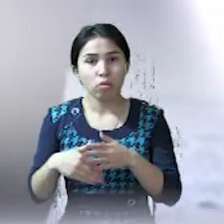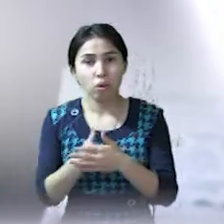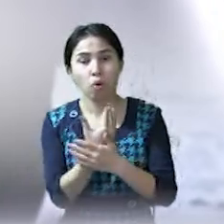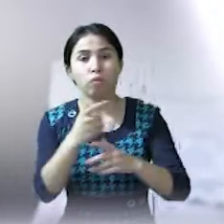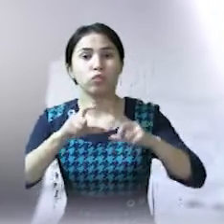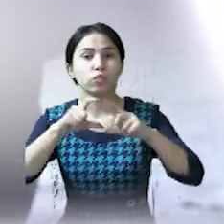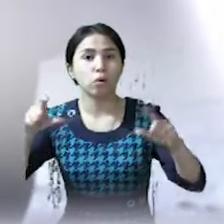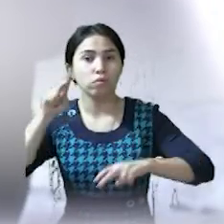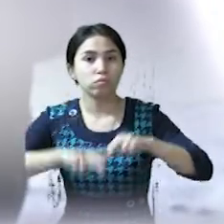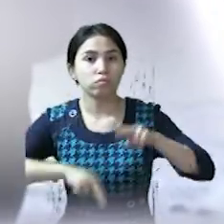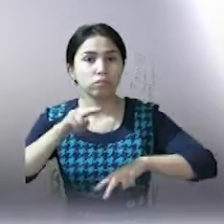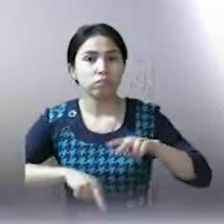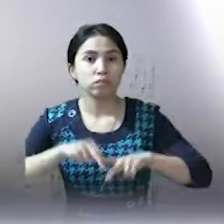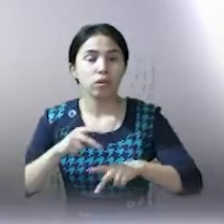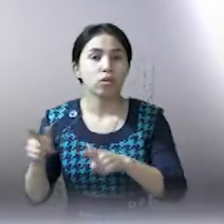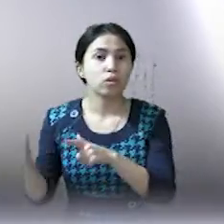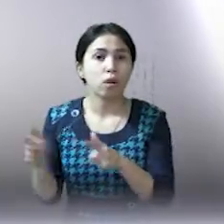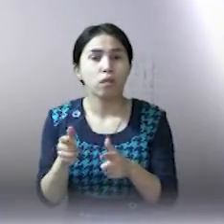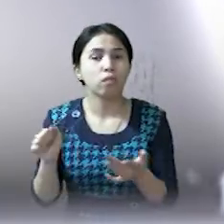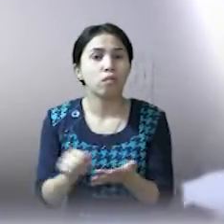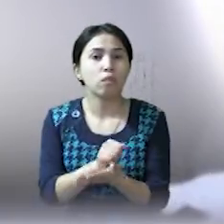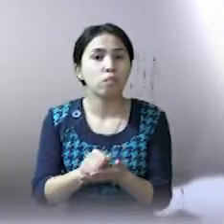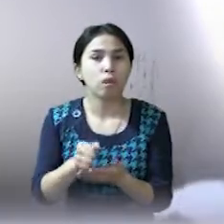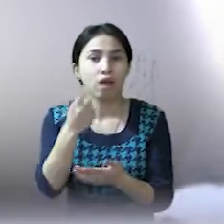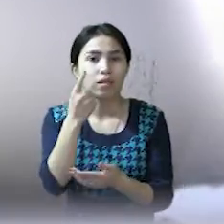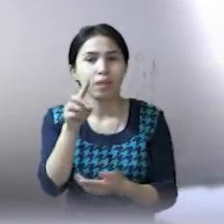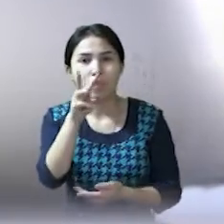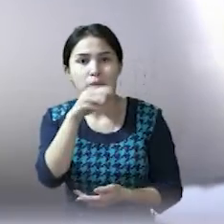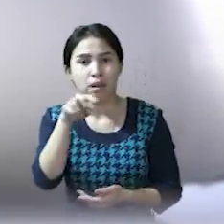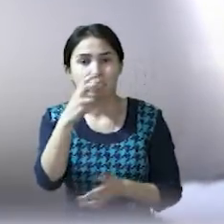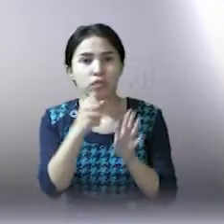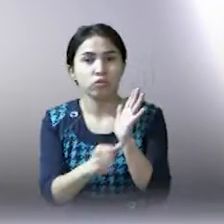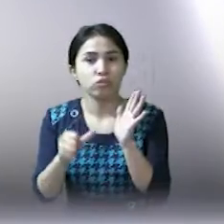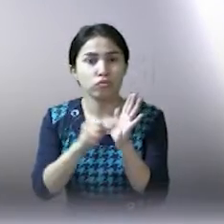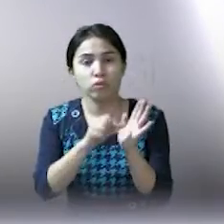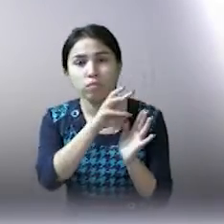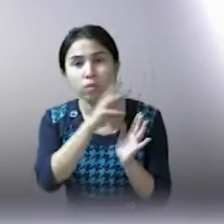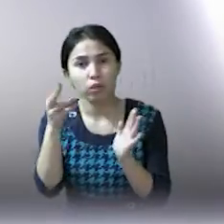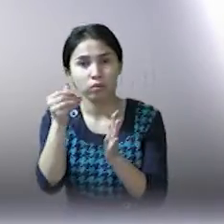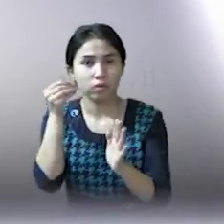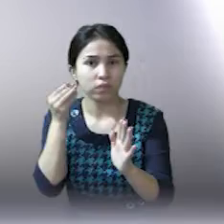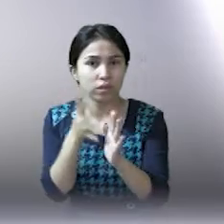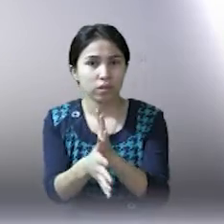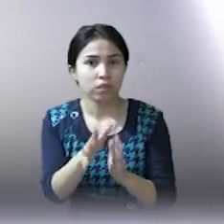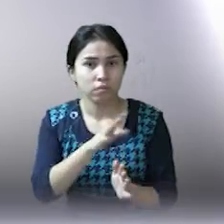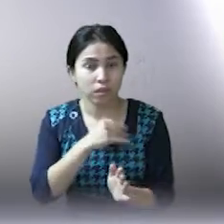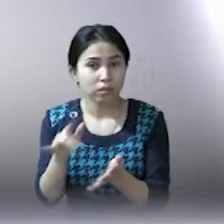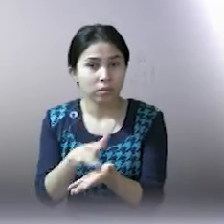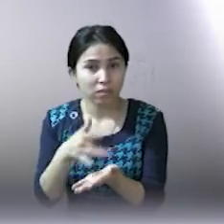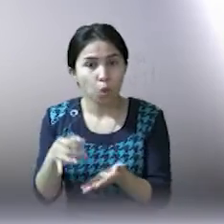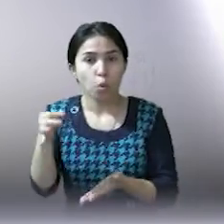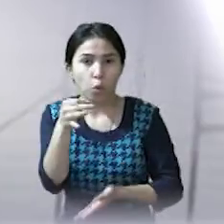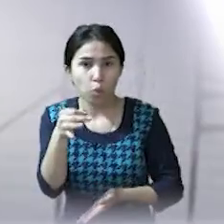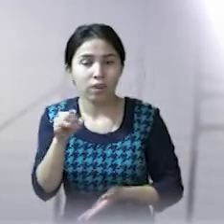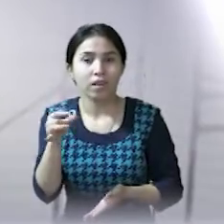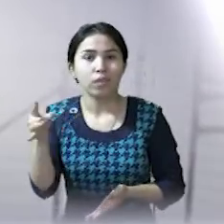де танысты. Сараптама қорытындысы бойынша жобаның сметалық құны 1 миллиард 266 миллион 866 мың теңге. Қаражат облыстық және